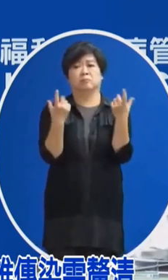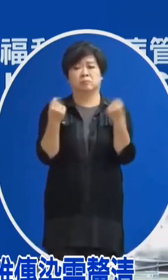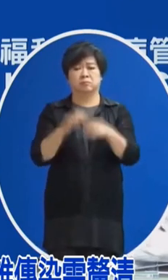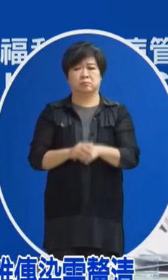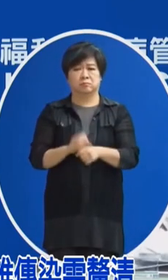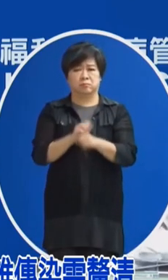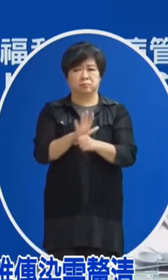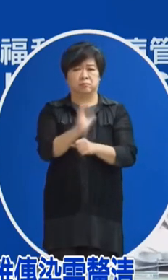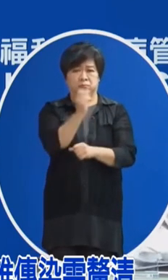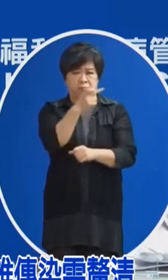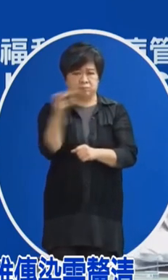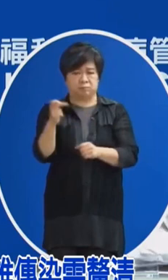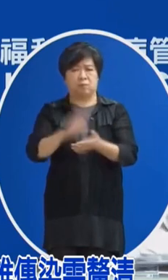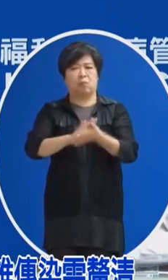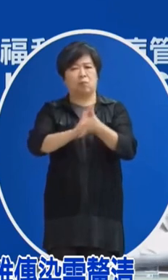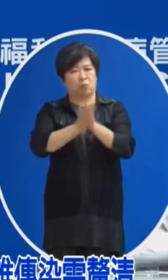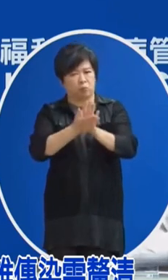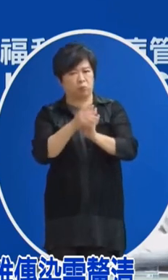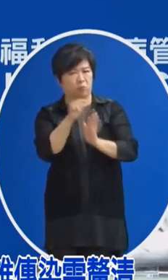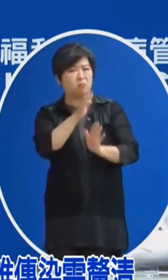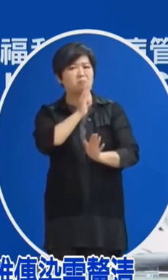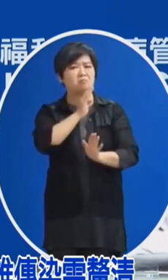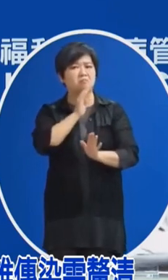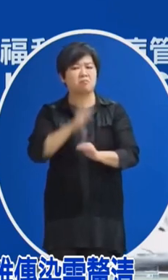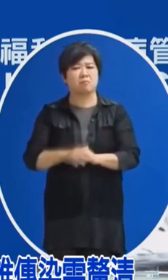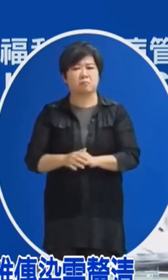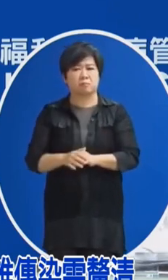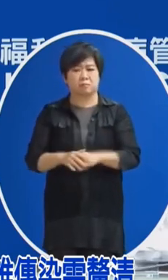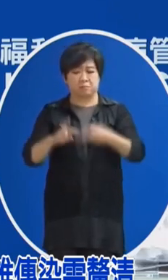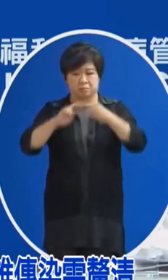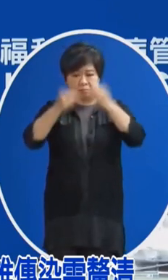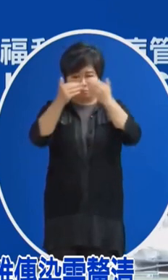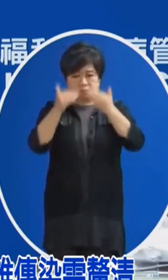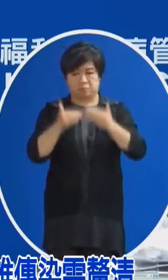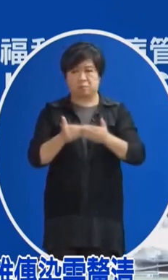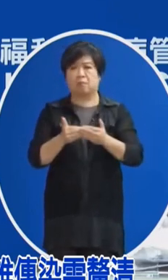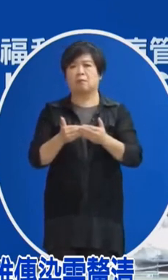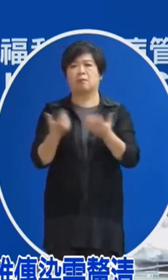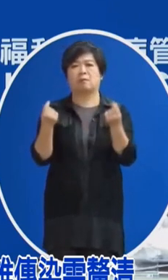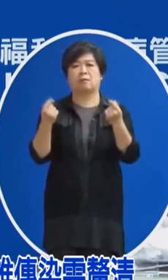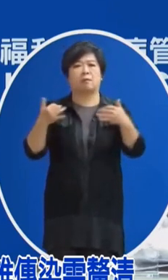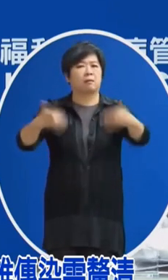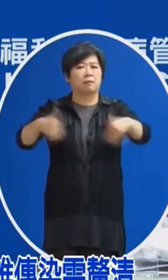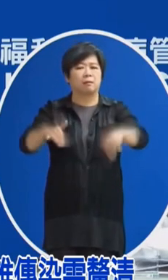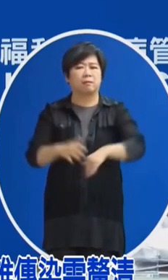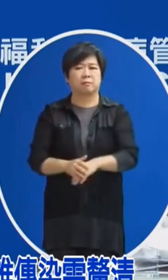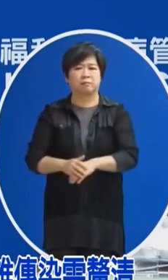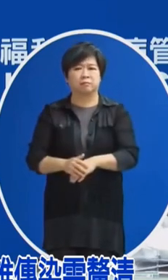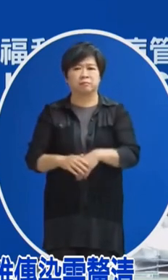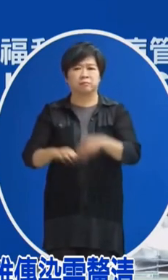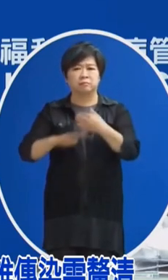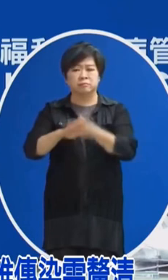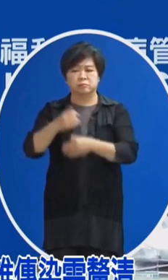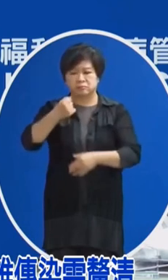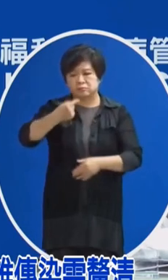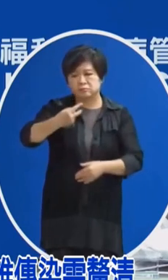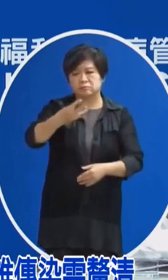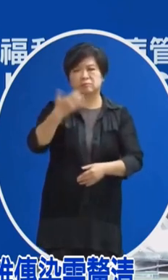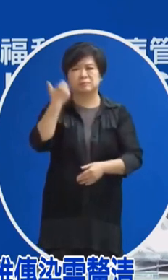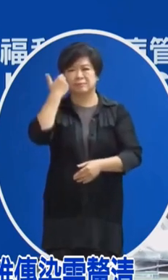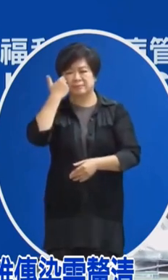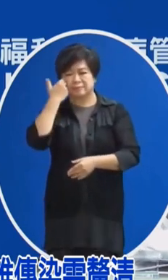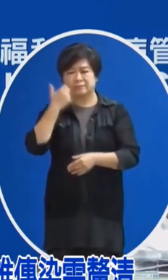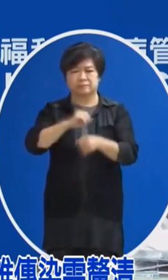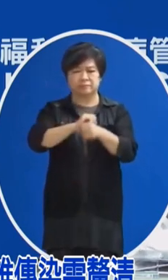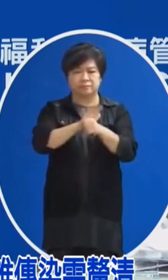一个变异株。好，那至于定序是还没有完成了哈。那其他3个个案也还没有，就是说是哪一个